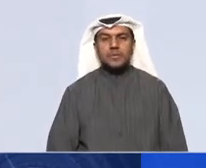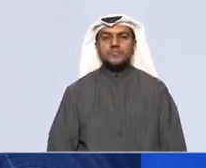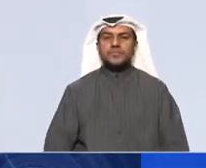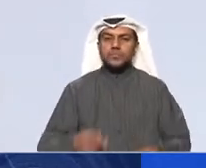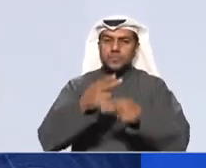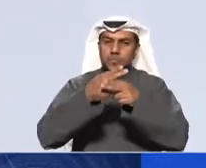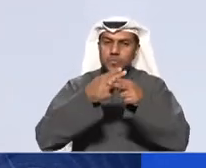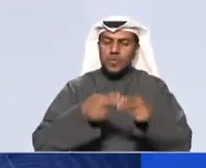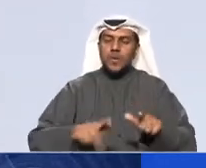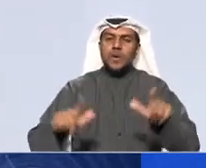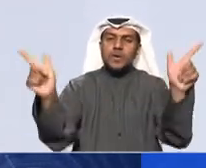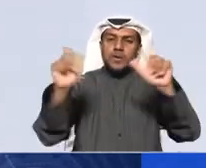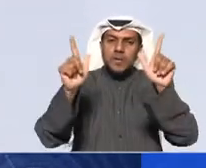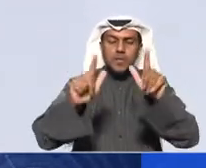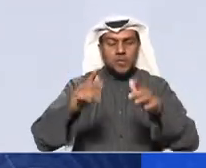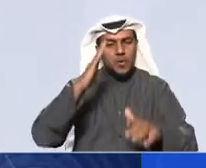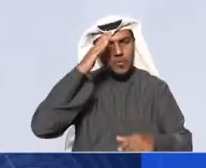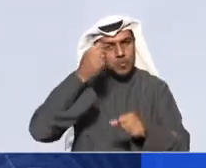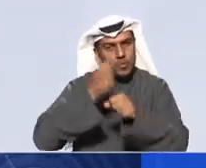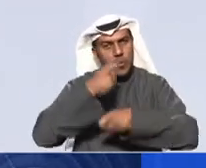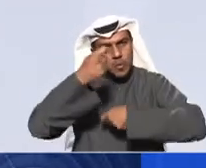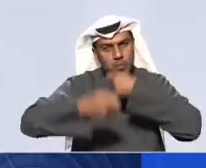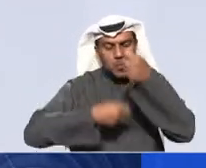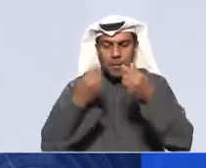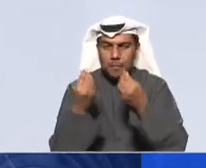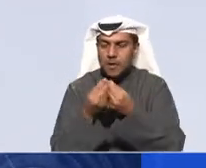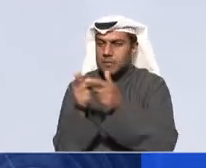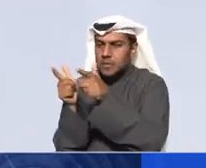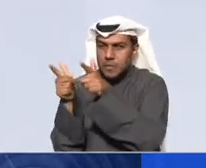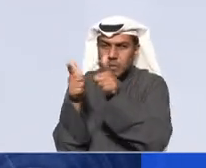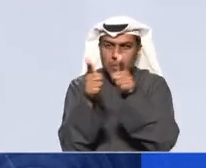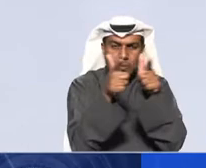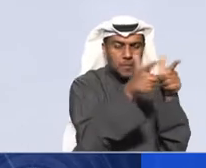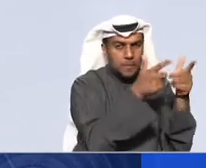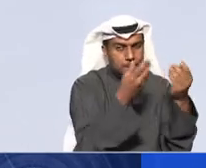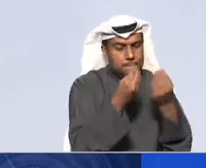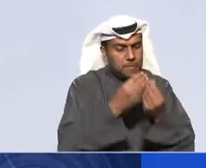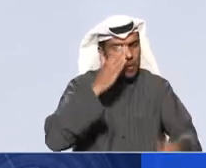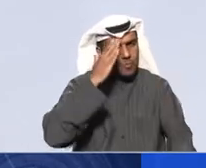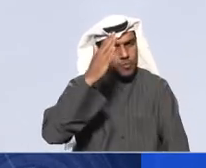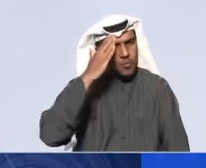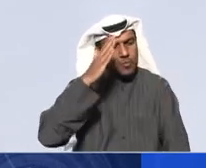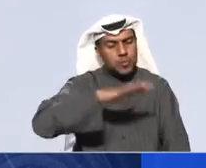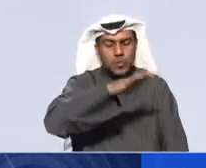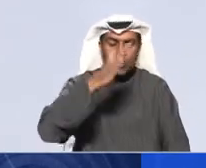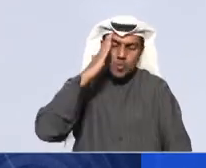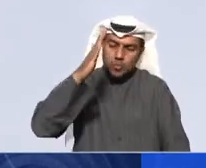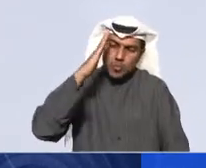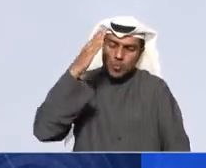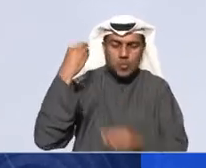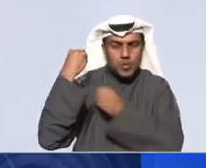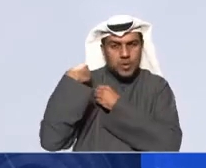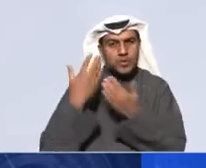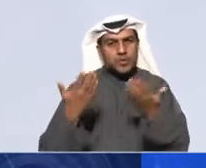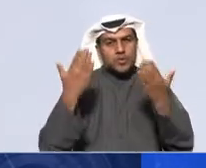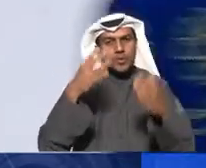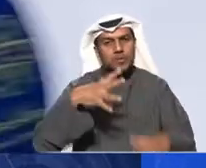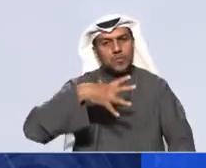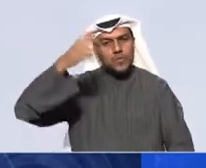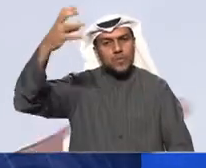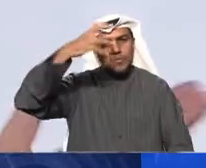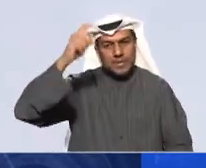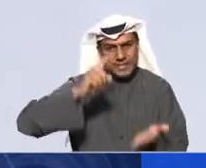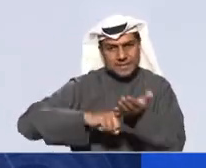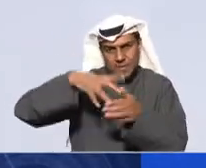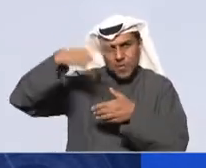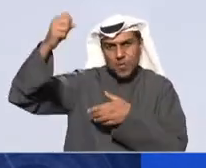دولة الكويت على نشاطه الدائم ونقله لهذه الأحداث والوقائع أولا بأول وعلى الهواء مباشرة. والشكر